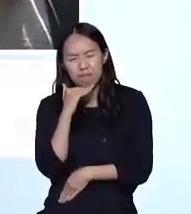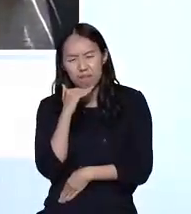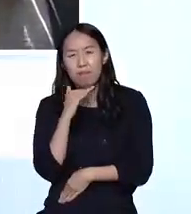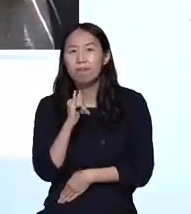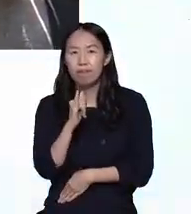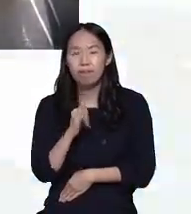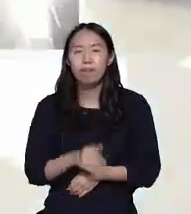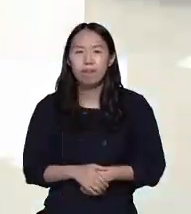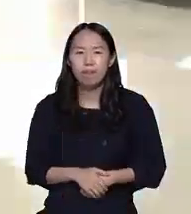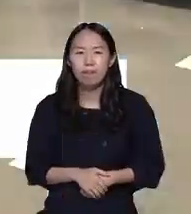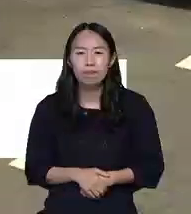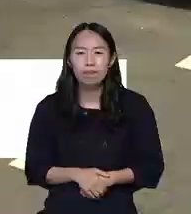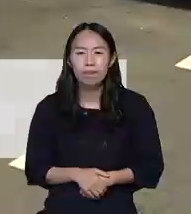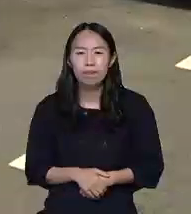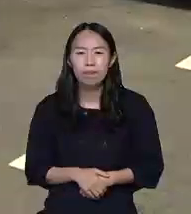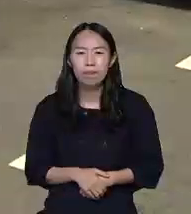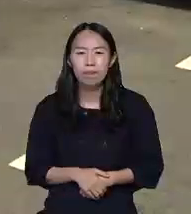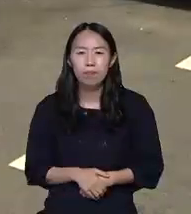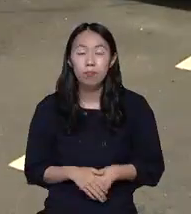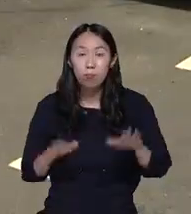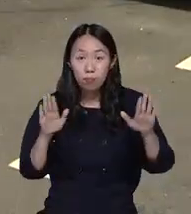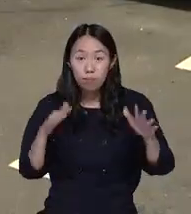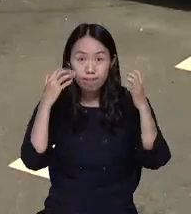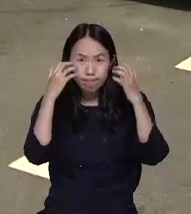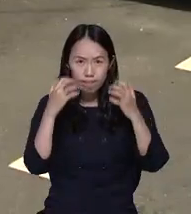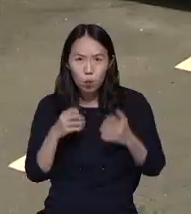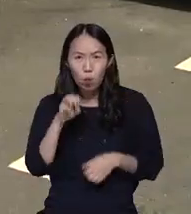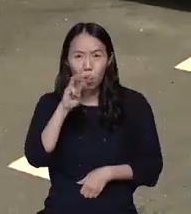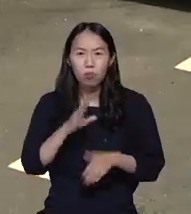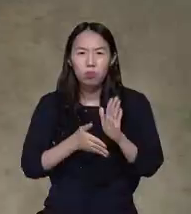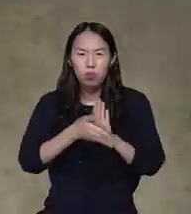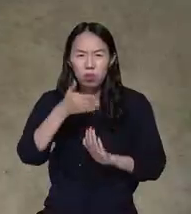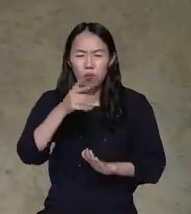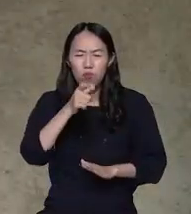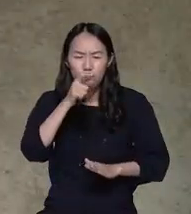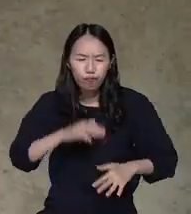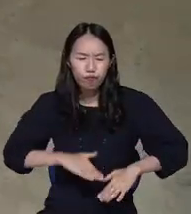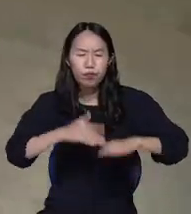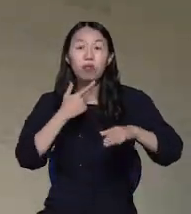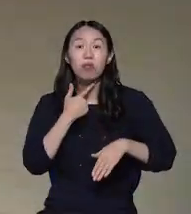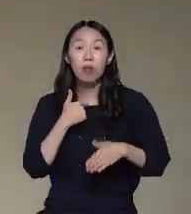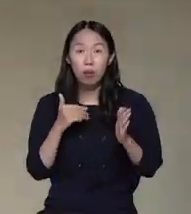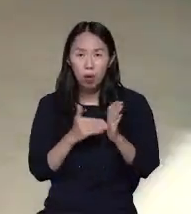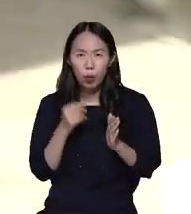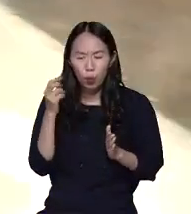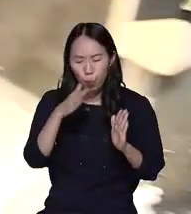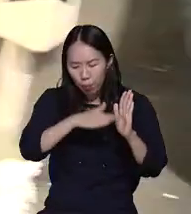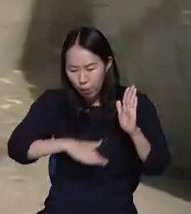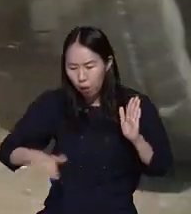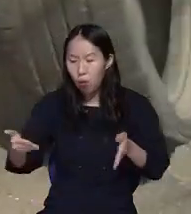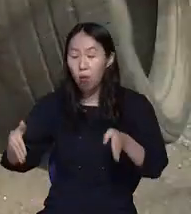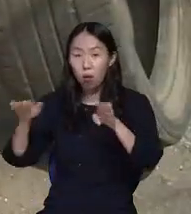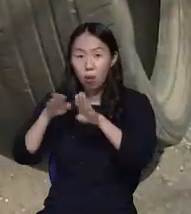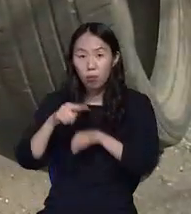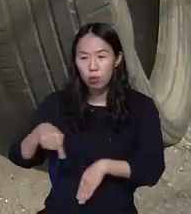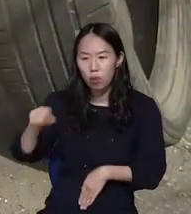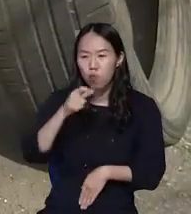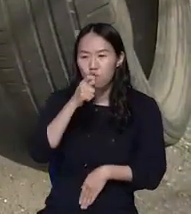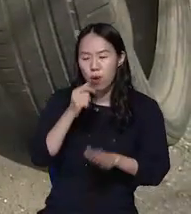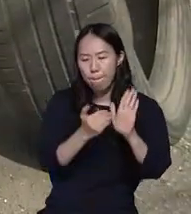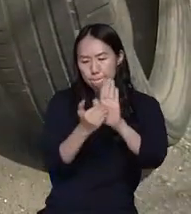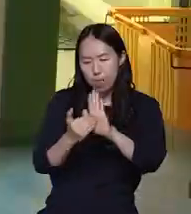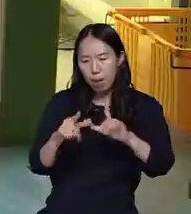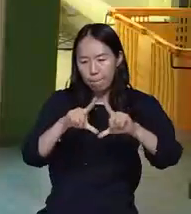건물 대기를 하고 있어야죠. 올 여름 광주시는 침수 이력이 있거나 저지대에 있는 건물을 대상으로